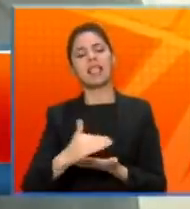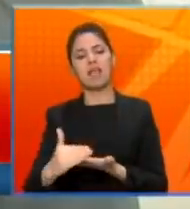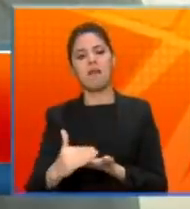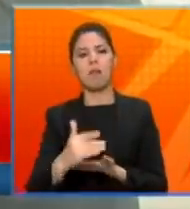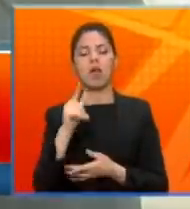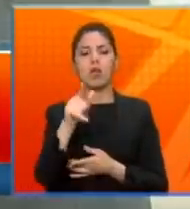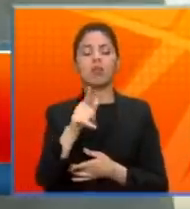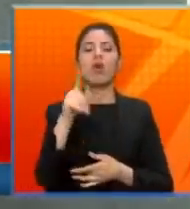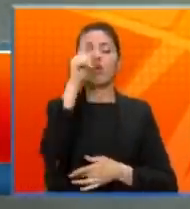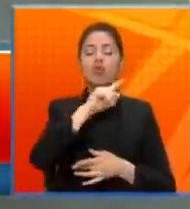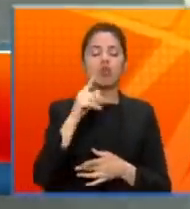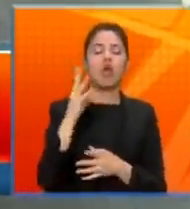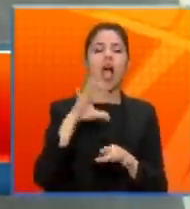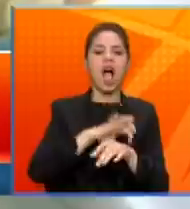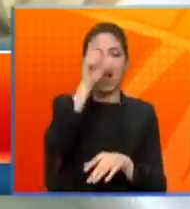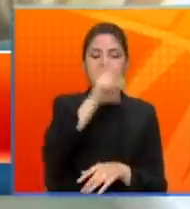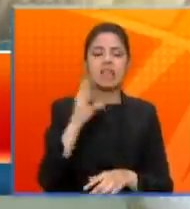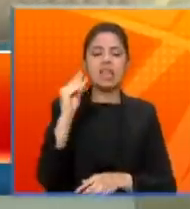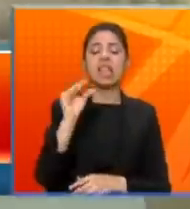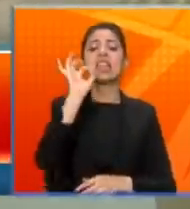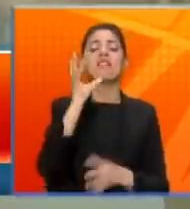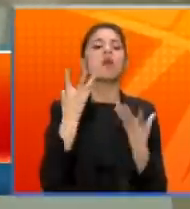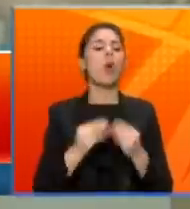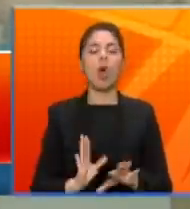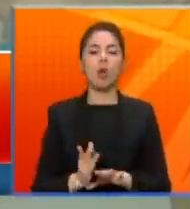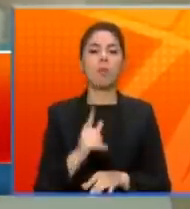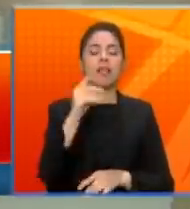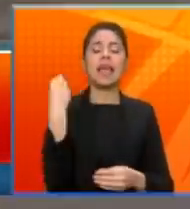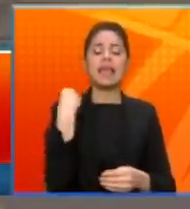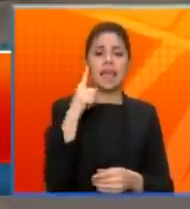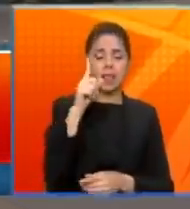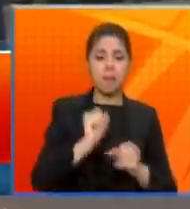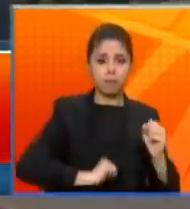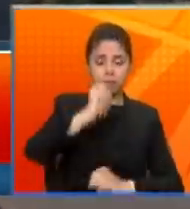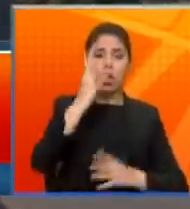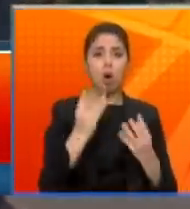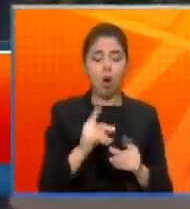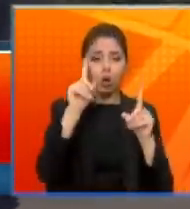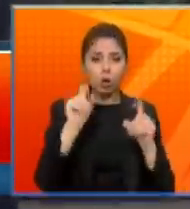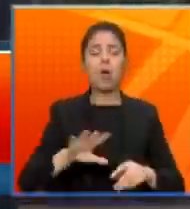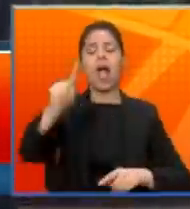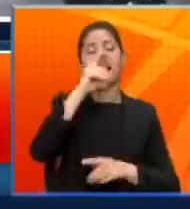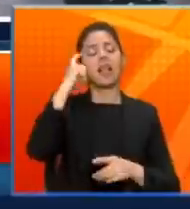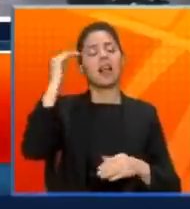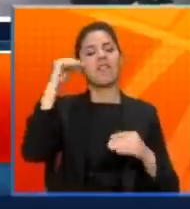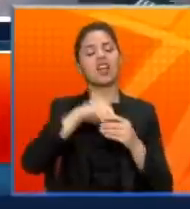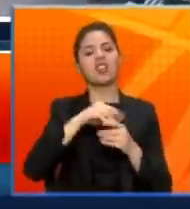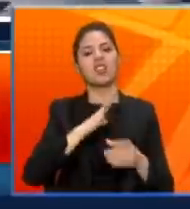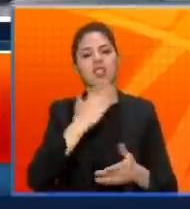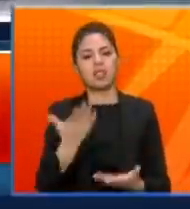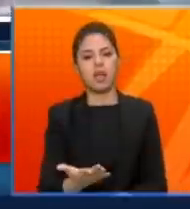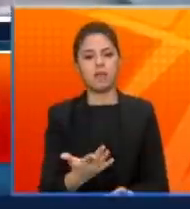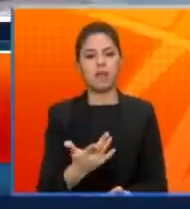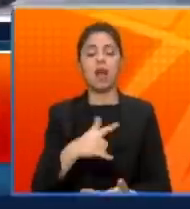ediyor. Çünkü vaka sayısı henüz sıfırı görmedi. Yeni bir dalga gelir mi sorusuysa herkesin aklında. En ufak